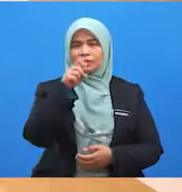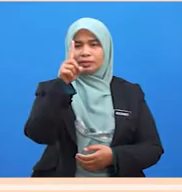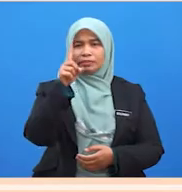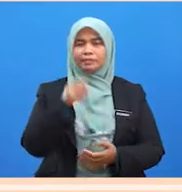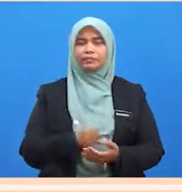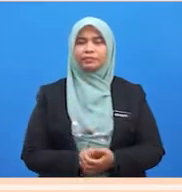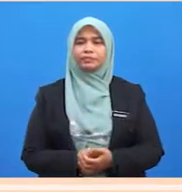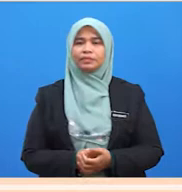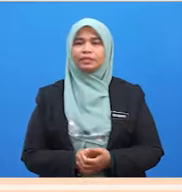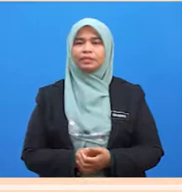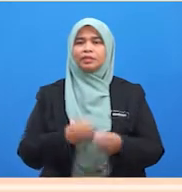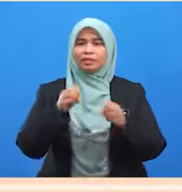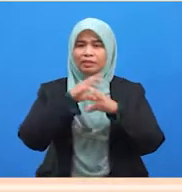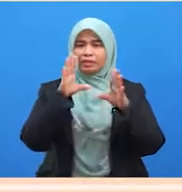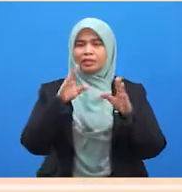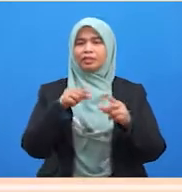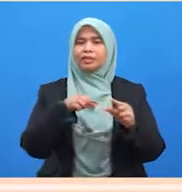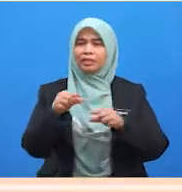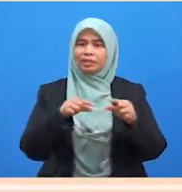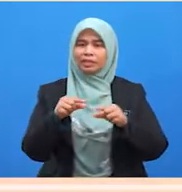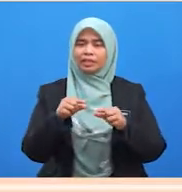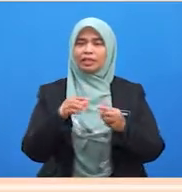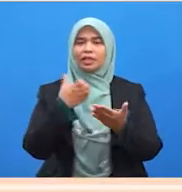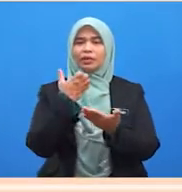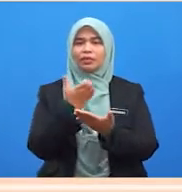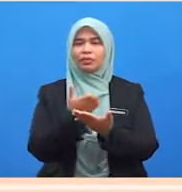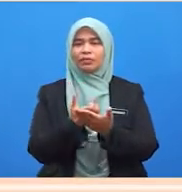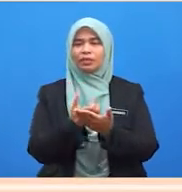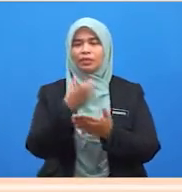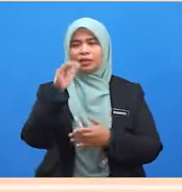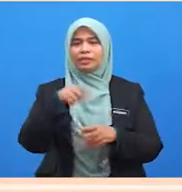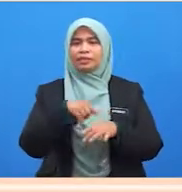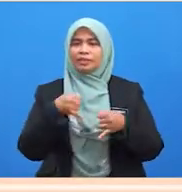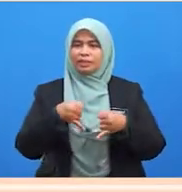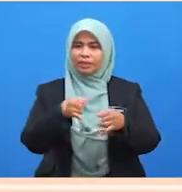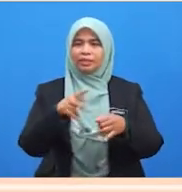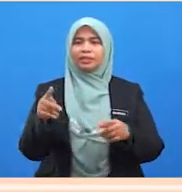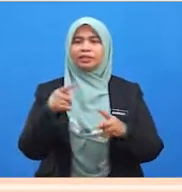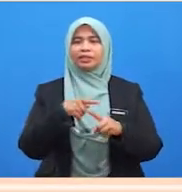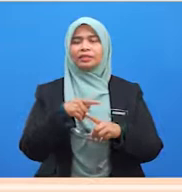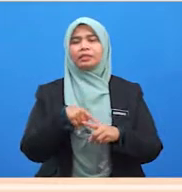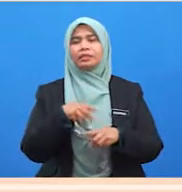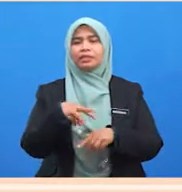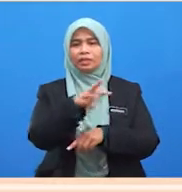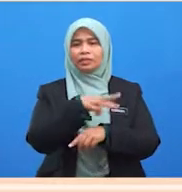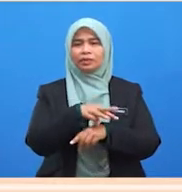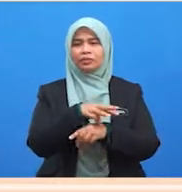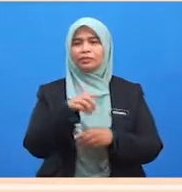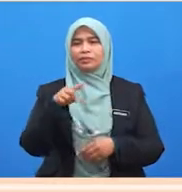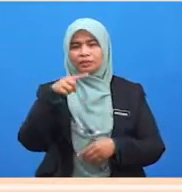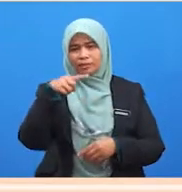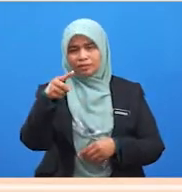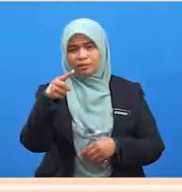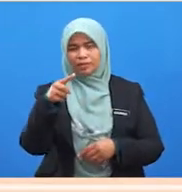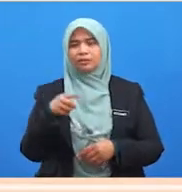pertama. Nyatakan kegiatan ekonomi yang dijalankan di kawasan tersebut. Seri